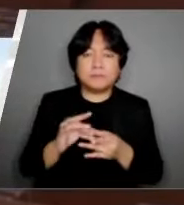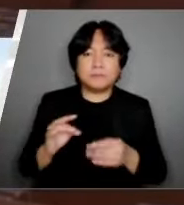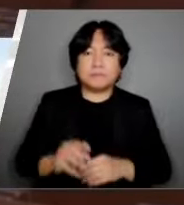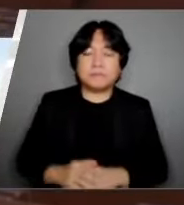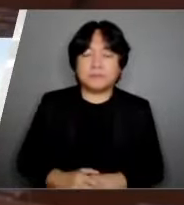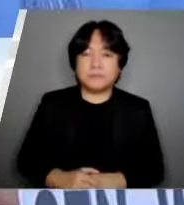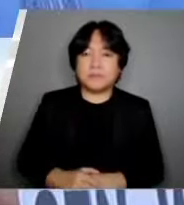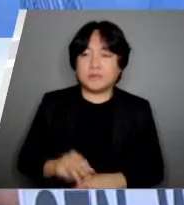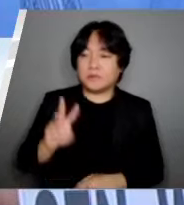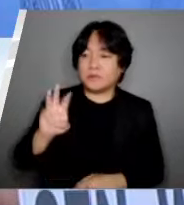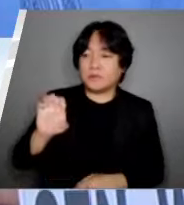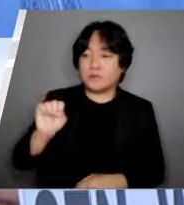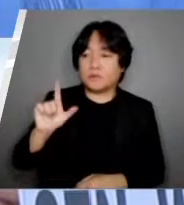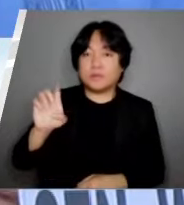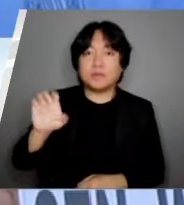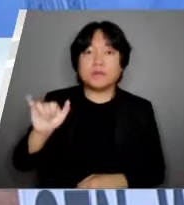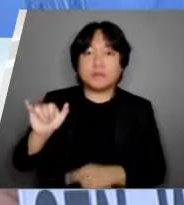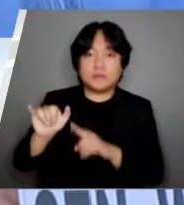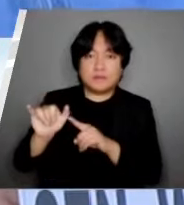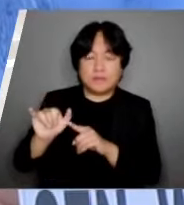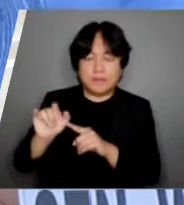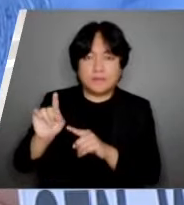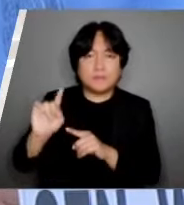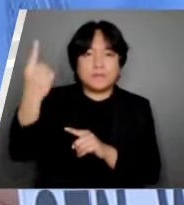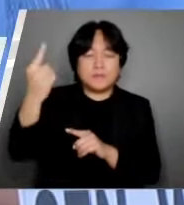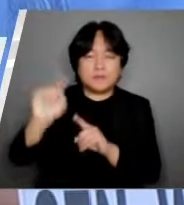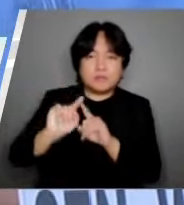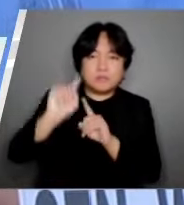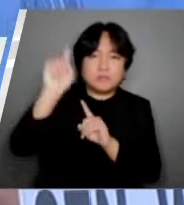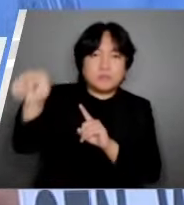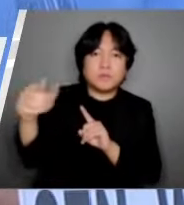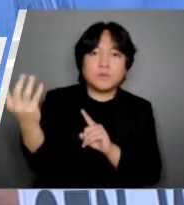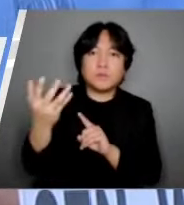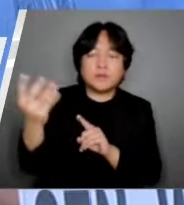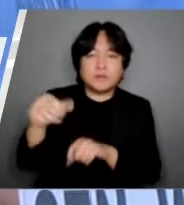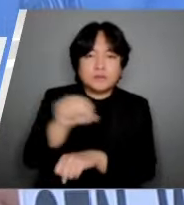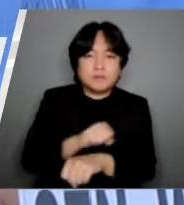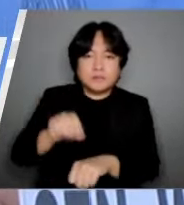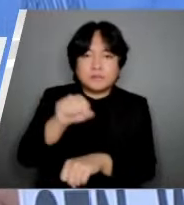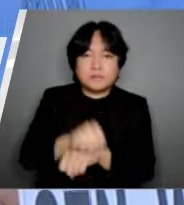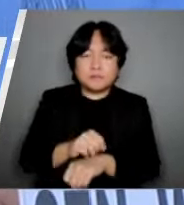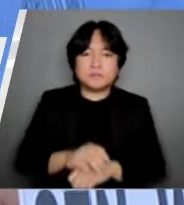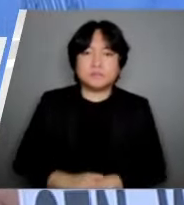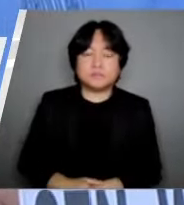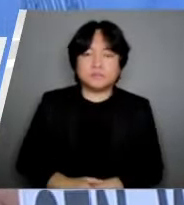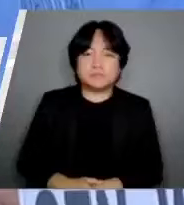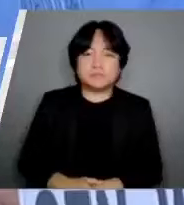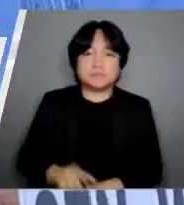sa Singapore. Si Cassandra Ong, kanina narinig ko nung tinanong ni Senator Risa,